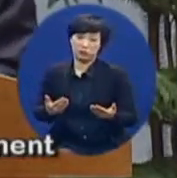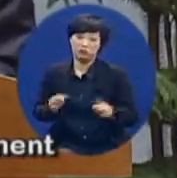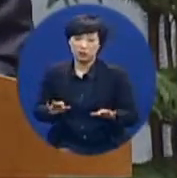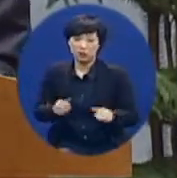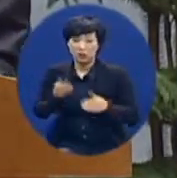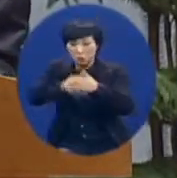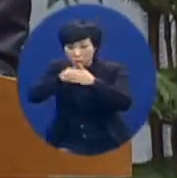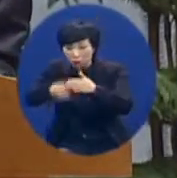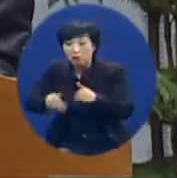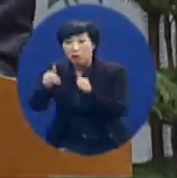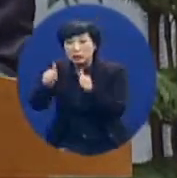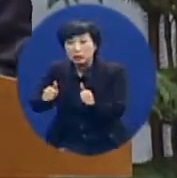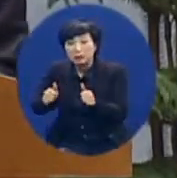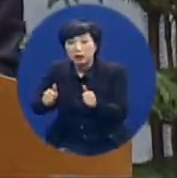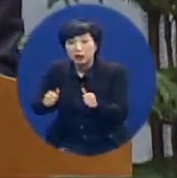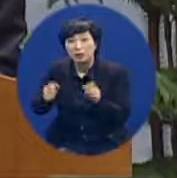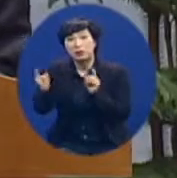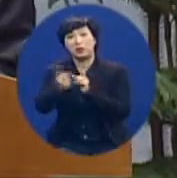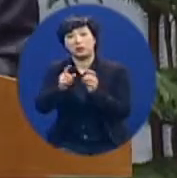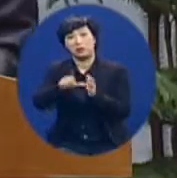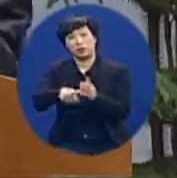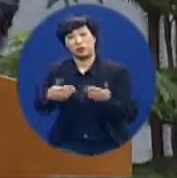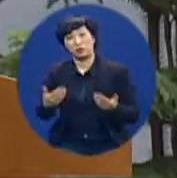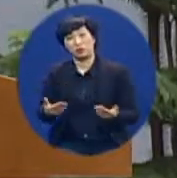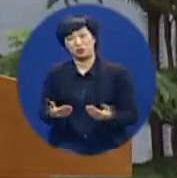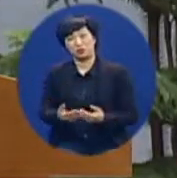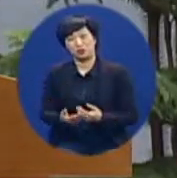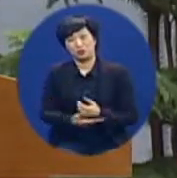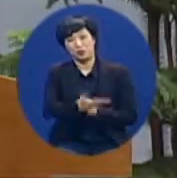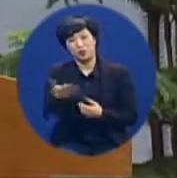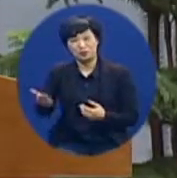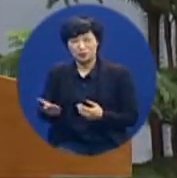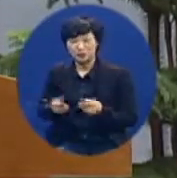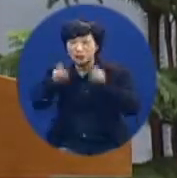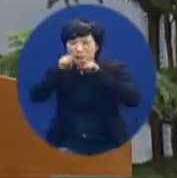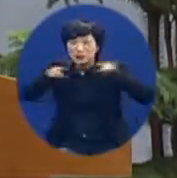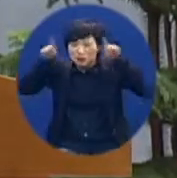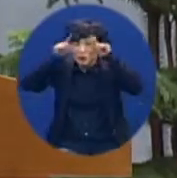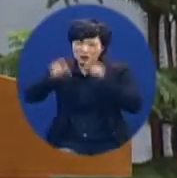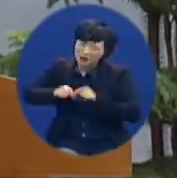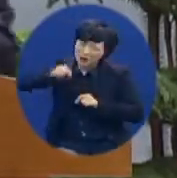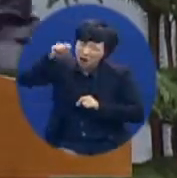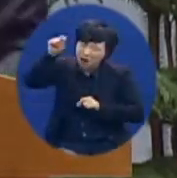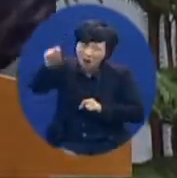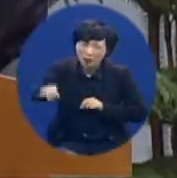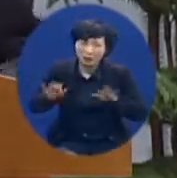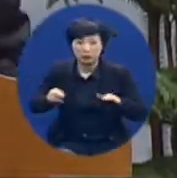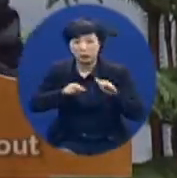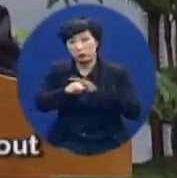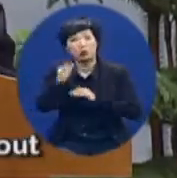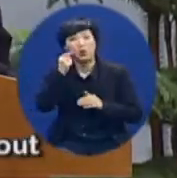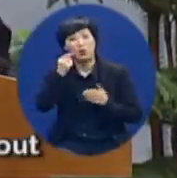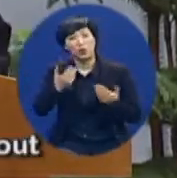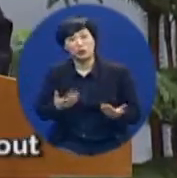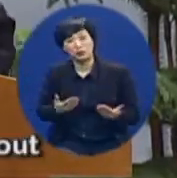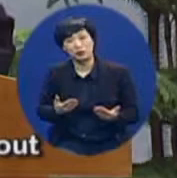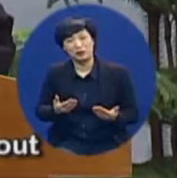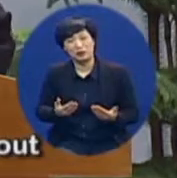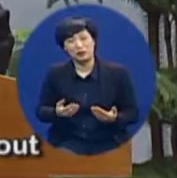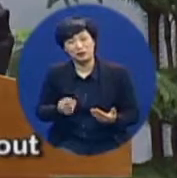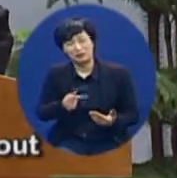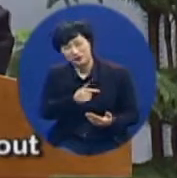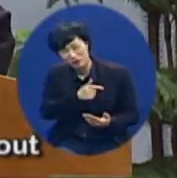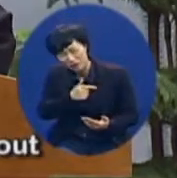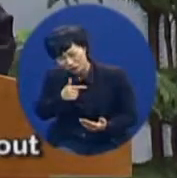공의로운 심판 앞에서는 날 영혼의 지옥을 형벌을 피치 못한다면 이것이